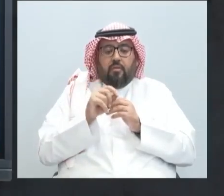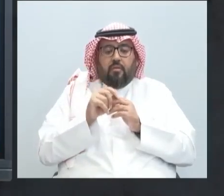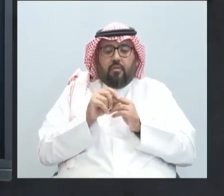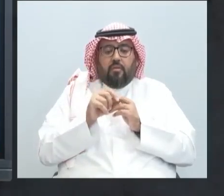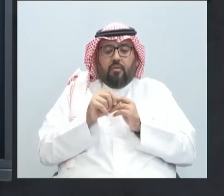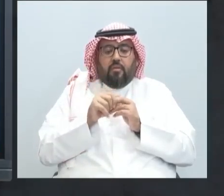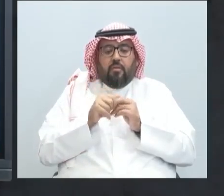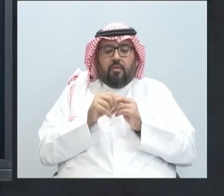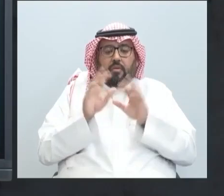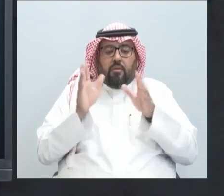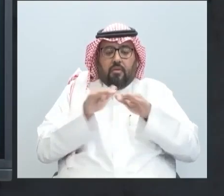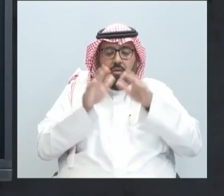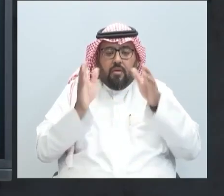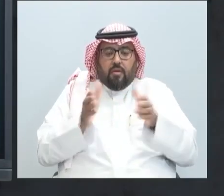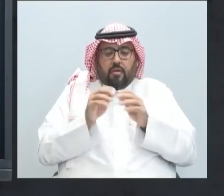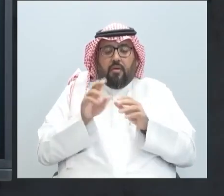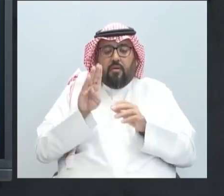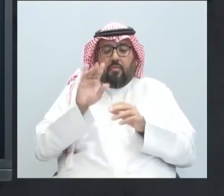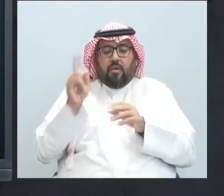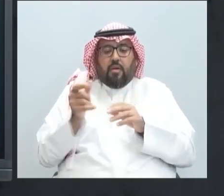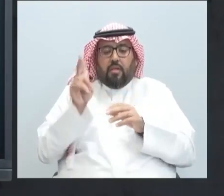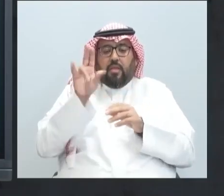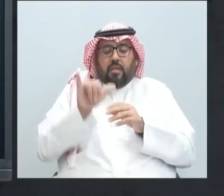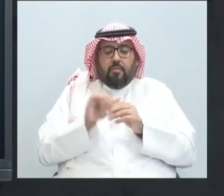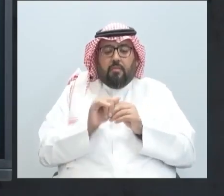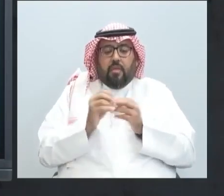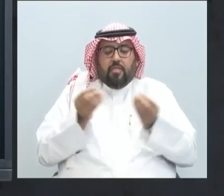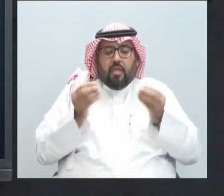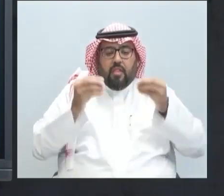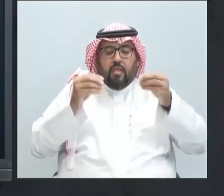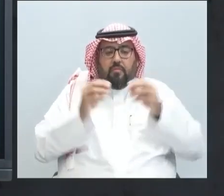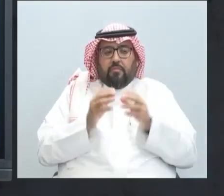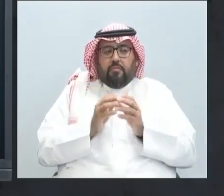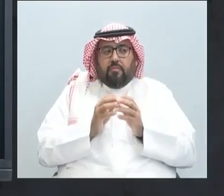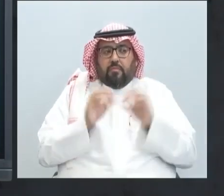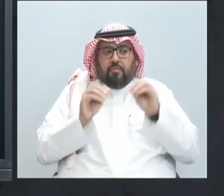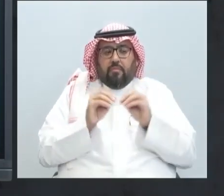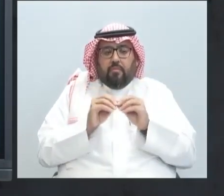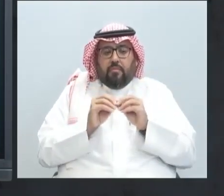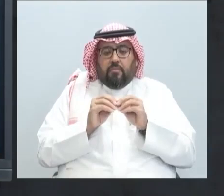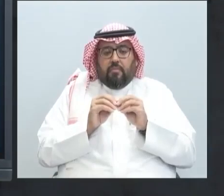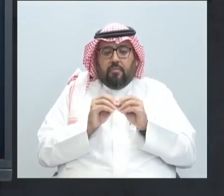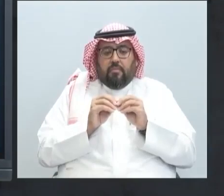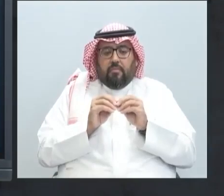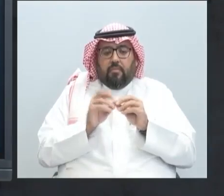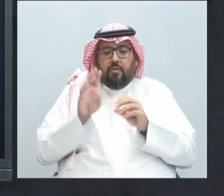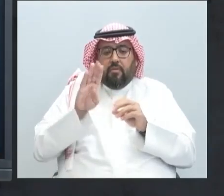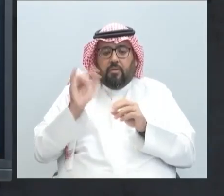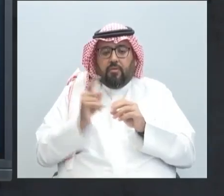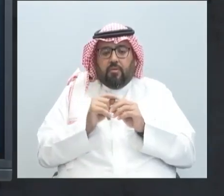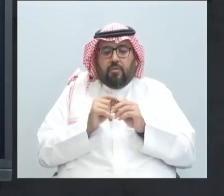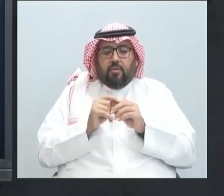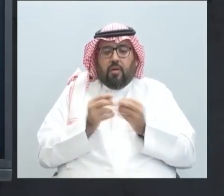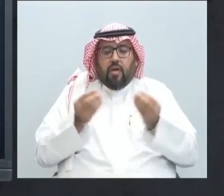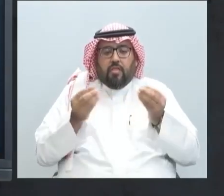هذه الماده الوراثيه هذا الكروماتين بدا يتكثف يتكثف يتكثف ليعطي ماذا ليعطينا الكروموسومات